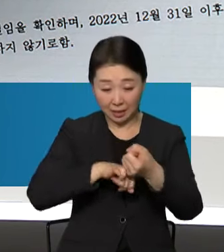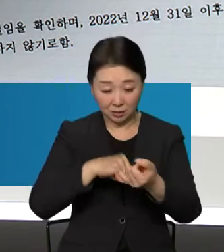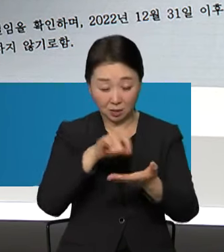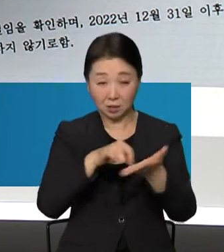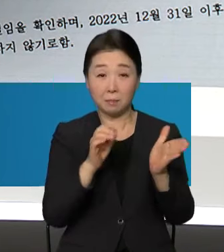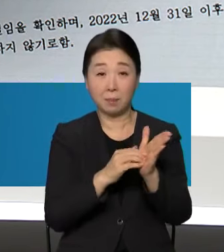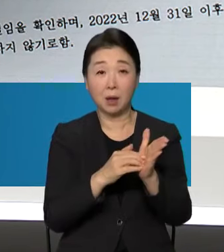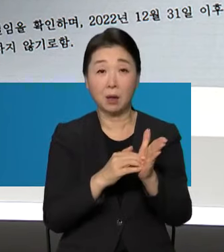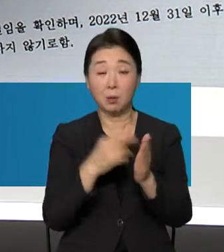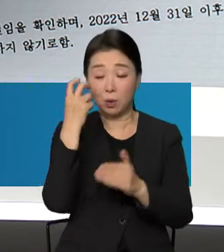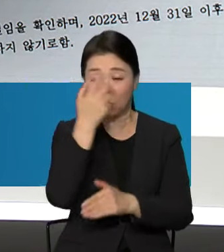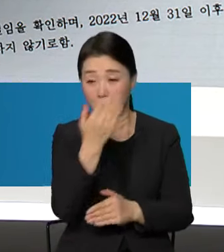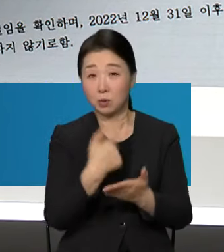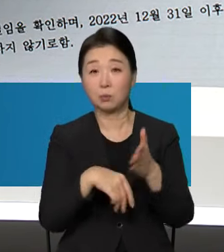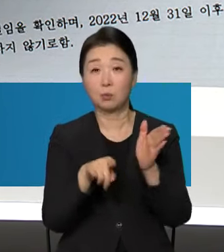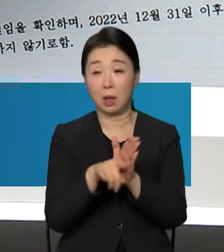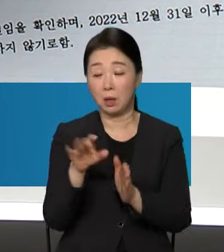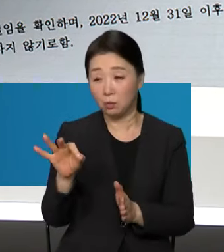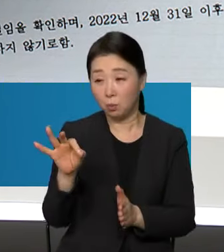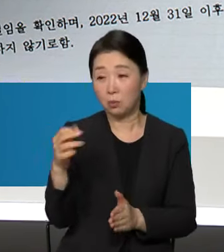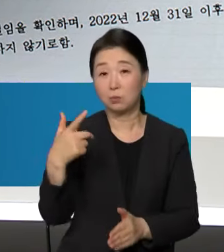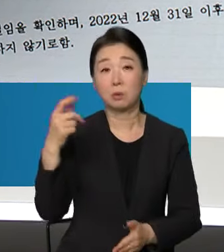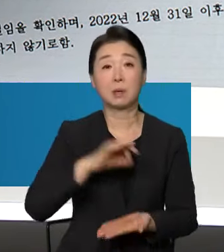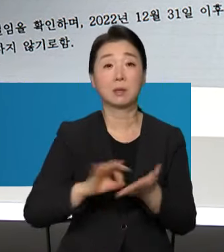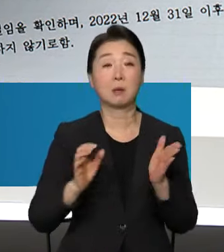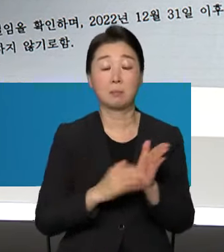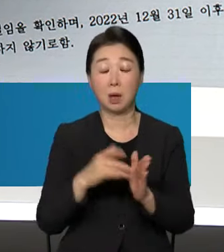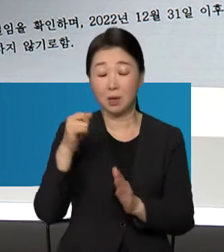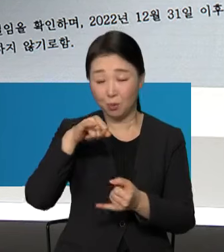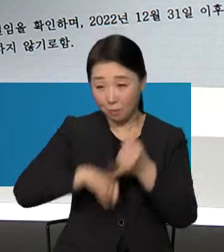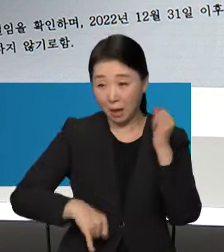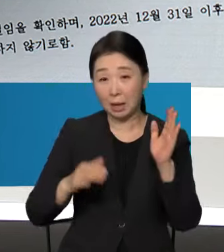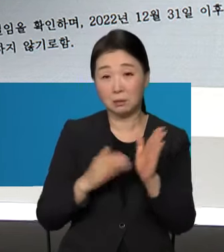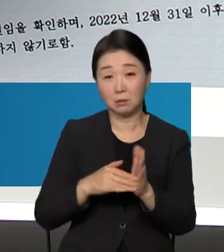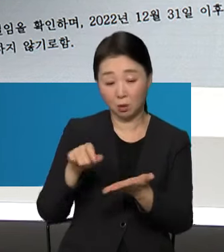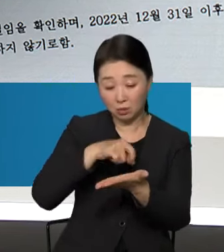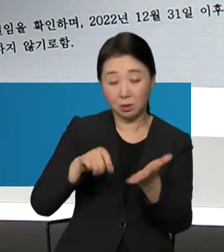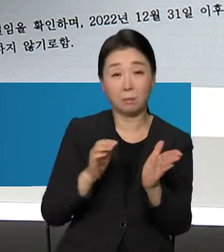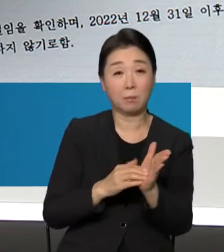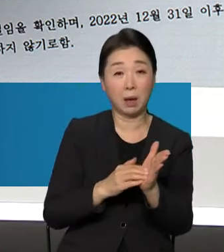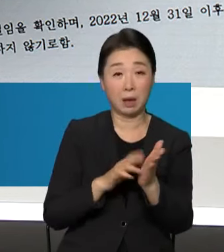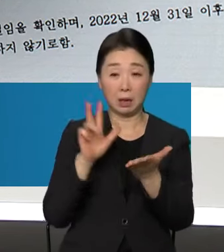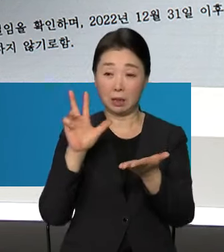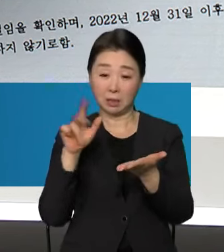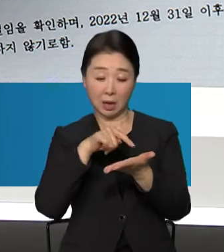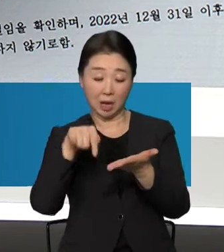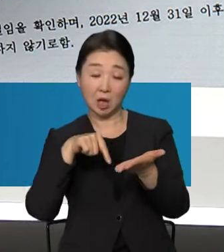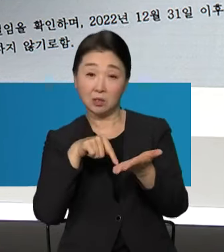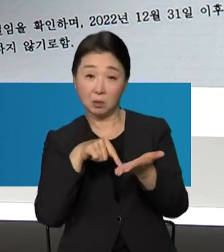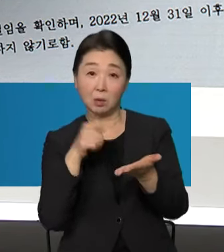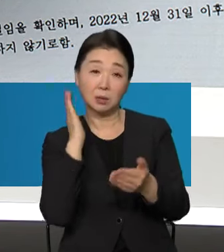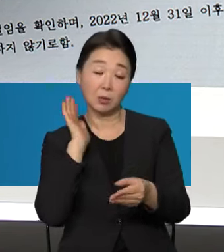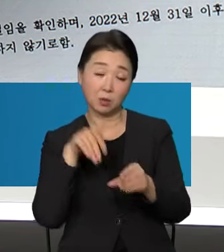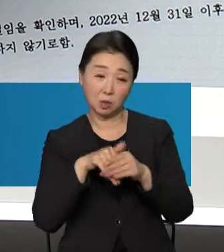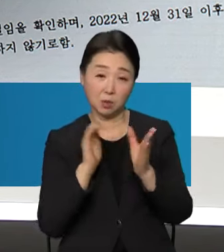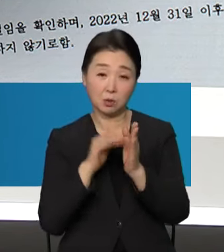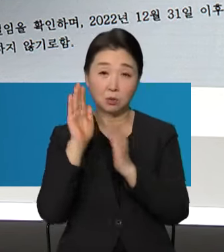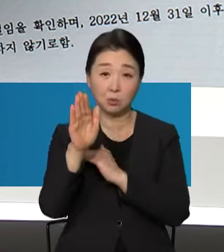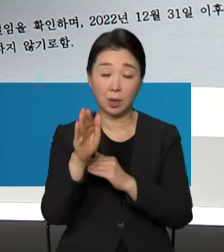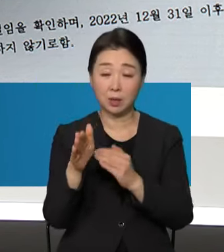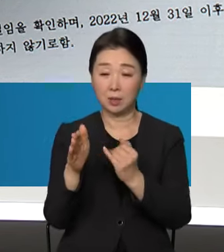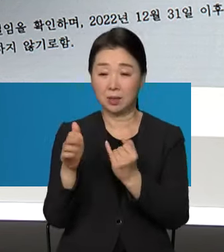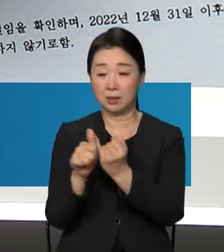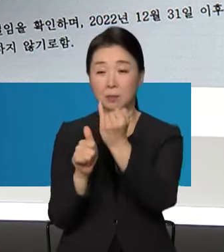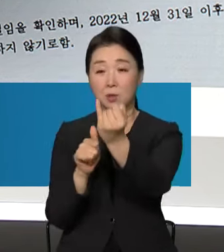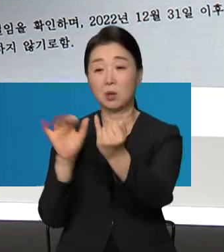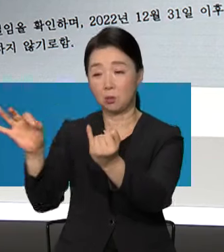원을 썼는데 돈을 제때 갚지 못해서 쓴 겁니다. 이 각서에는 대선이 끝나면 김건희 여사에게 돈을 받아